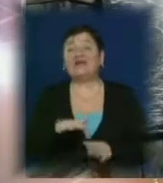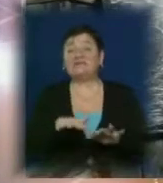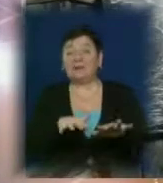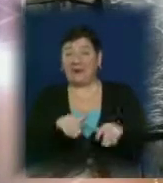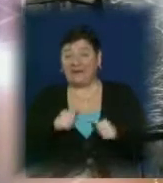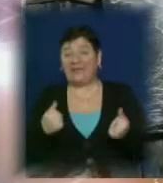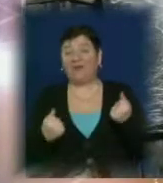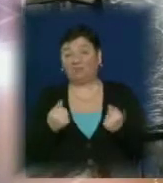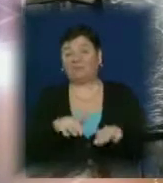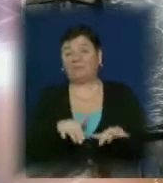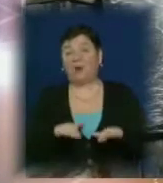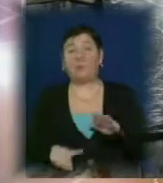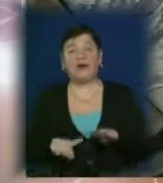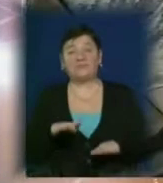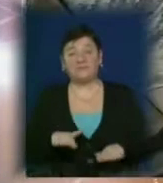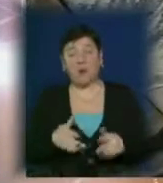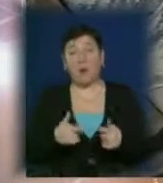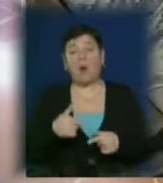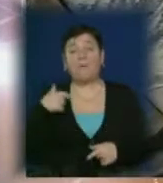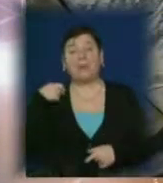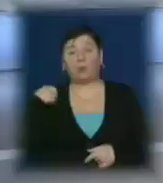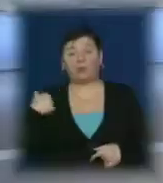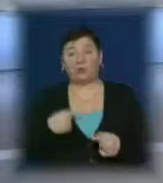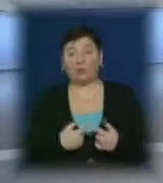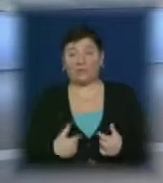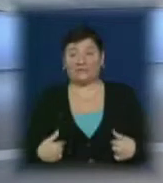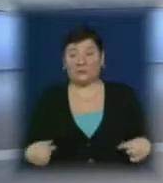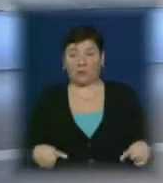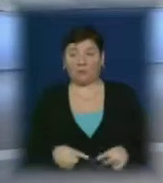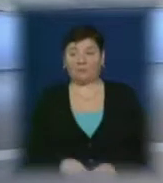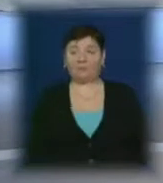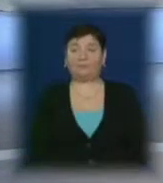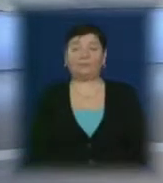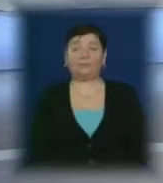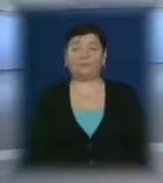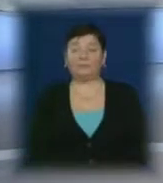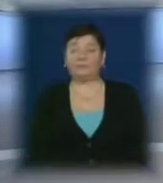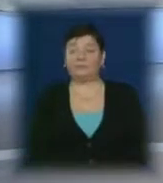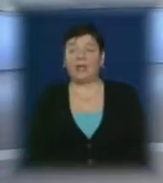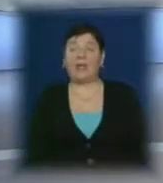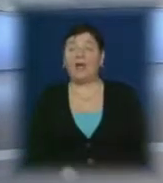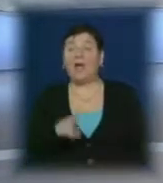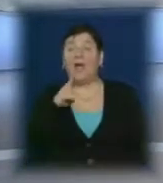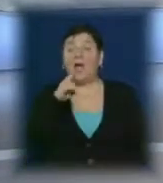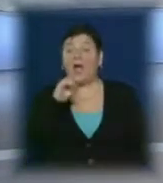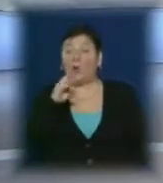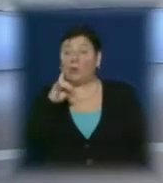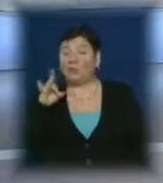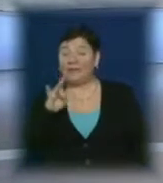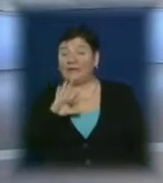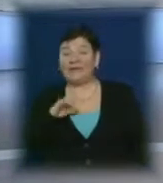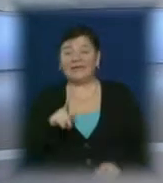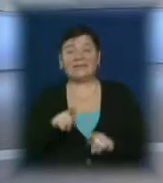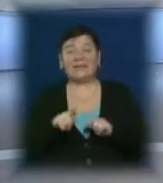повідомили у прес-службі Мукачівського прикордонного загону. Екологи закликають закарпатців не